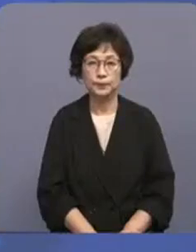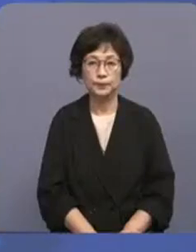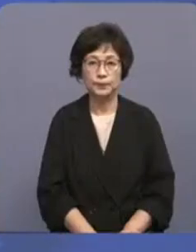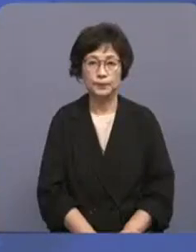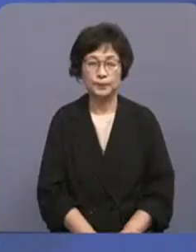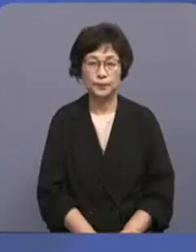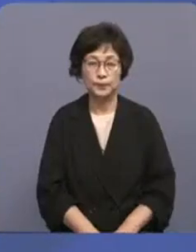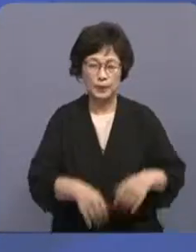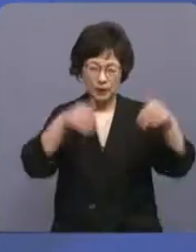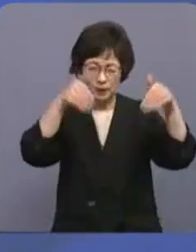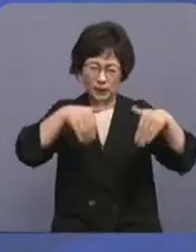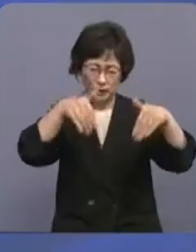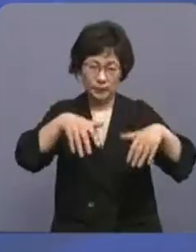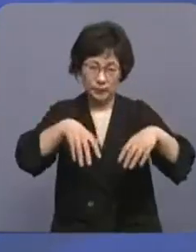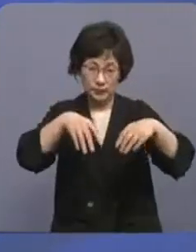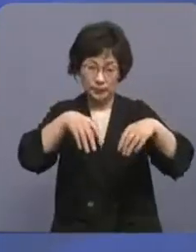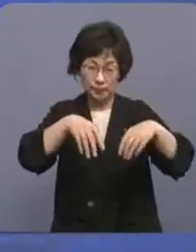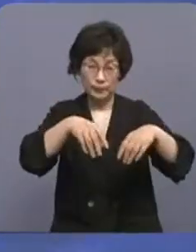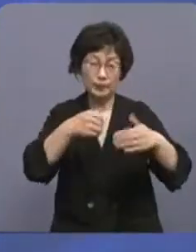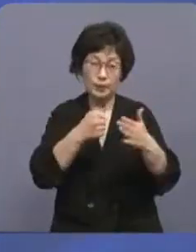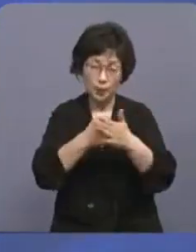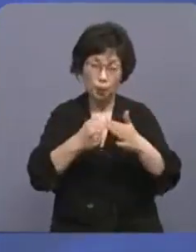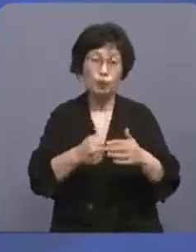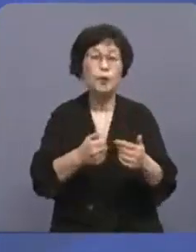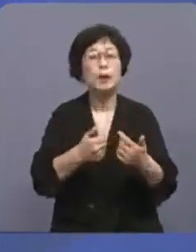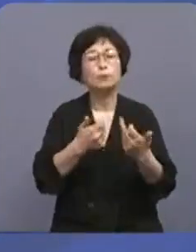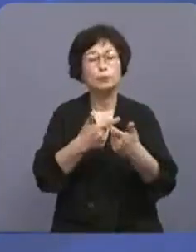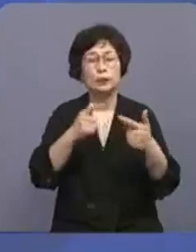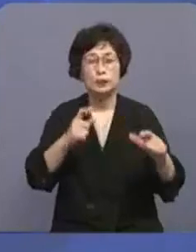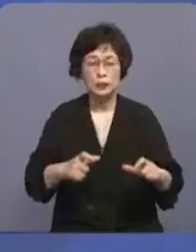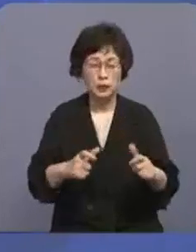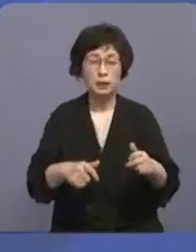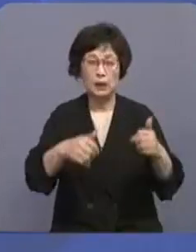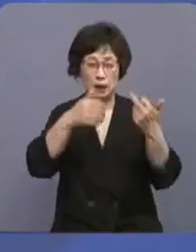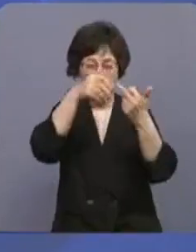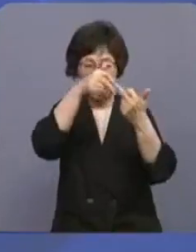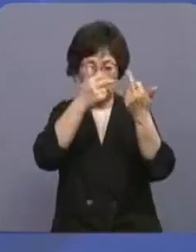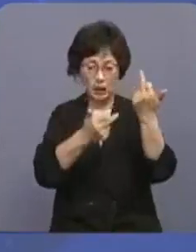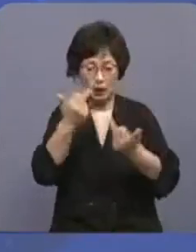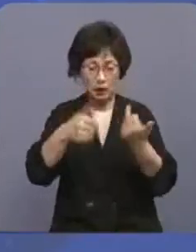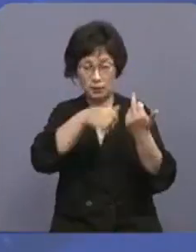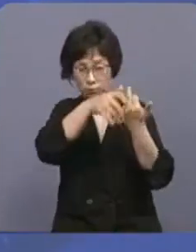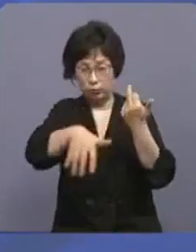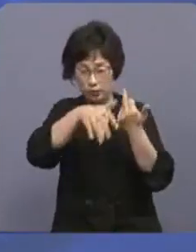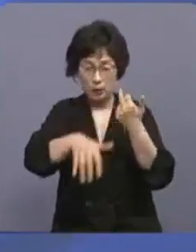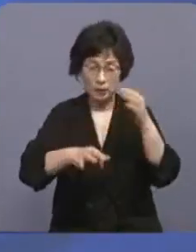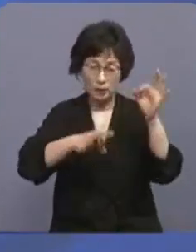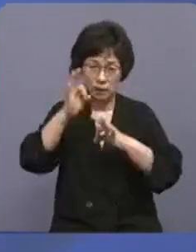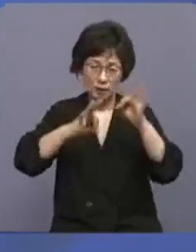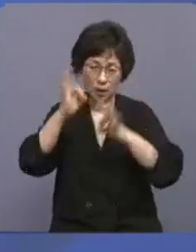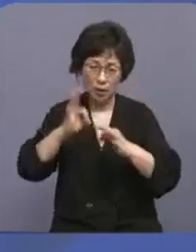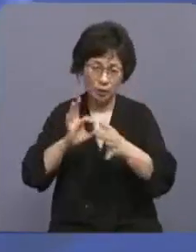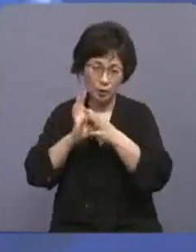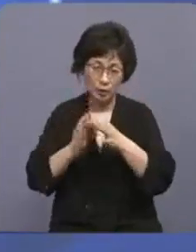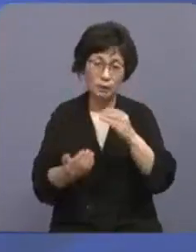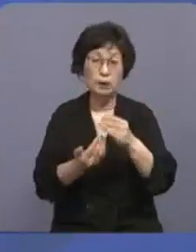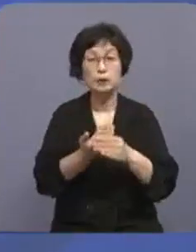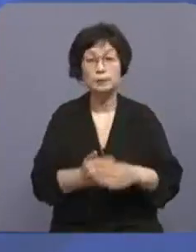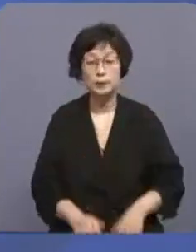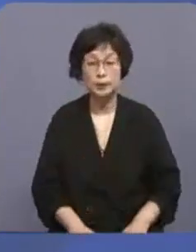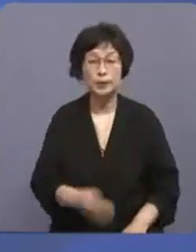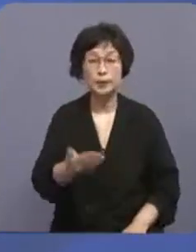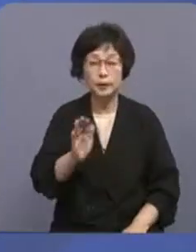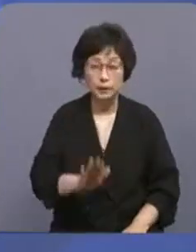다음 뉴스입니다 이번 집중적으로 부산에선 산사태 조짐부터 토사 유출이나 축대 무너짐 같은 사고가 속출했습니다